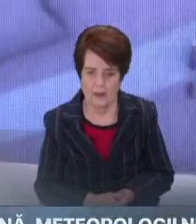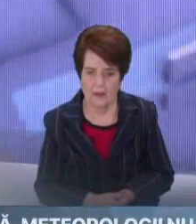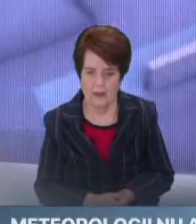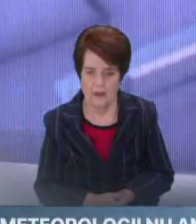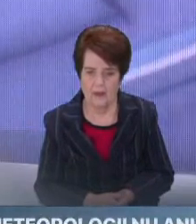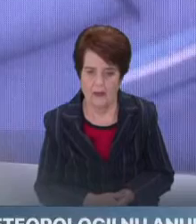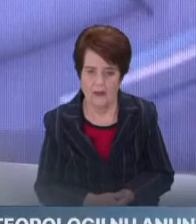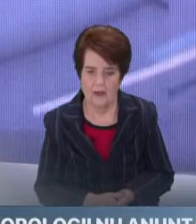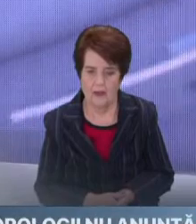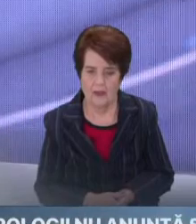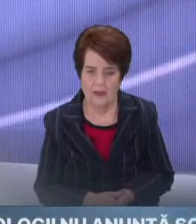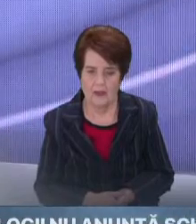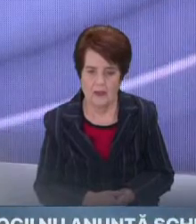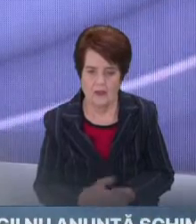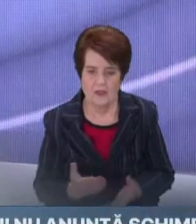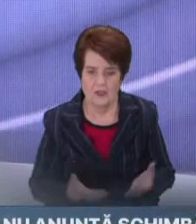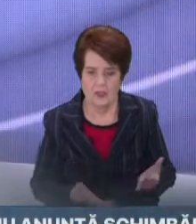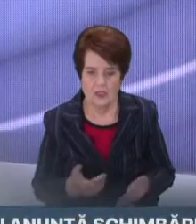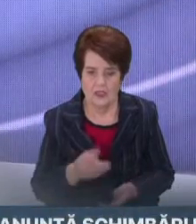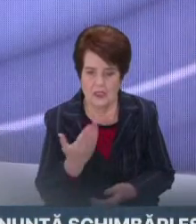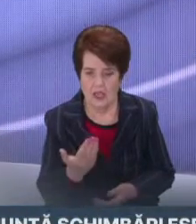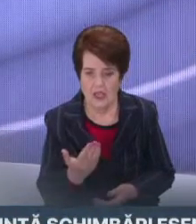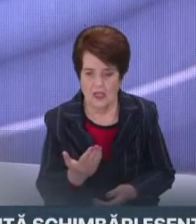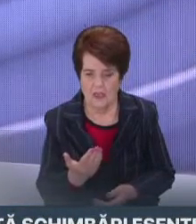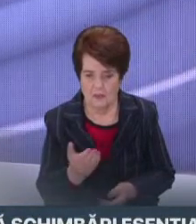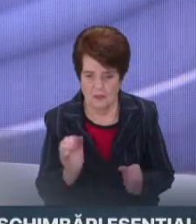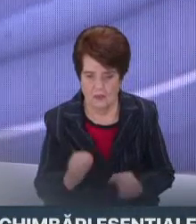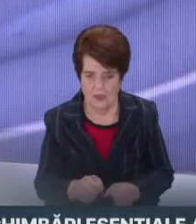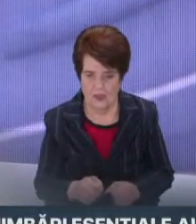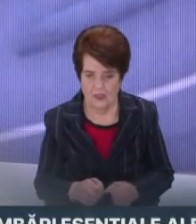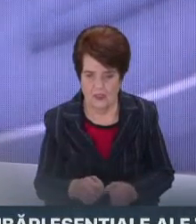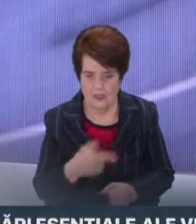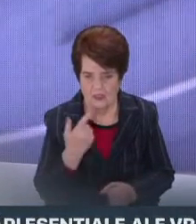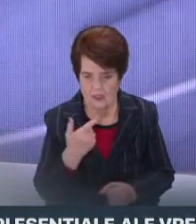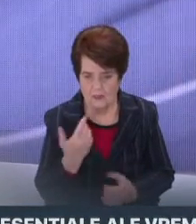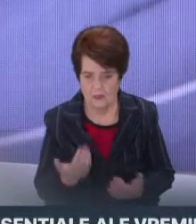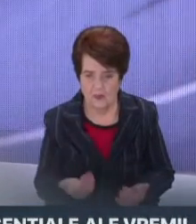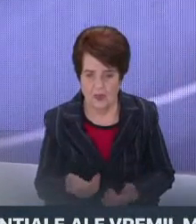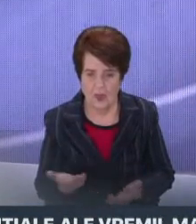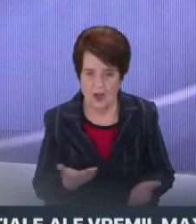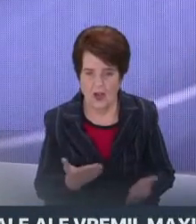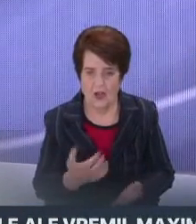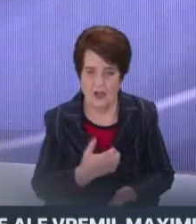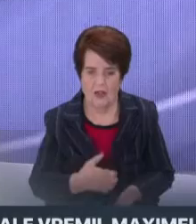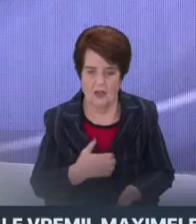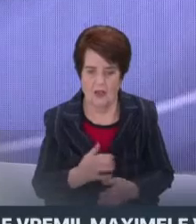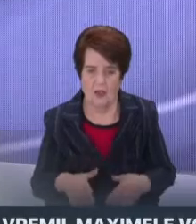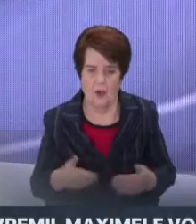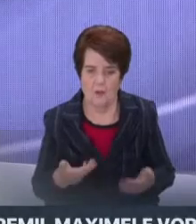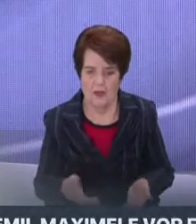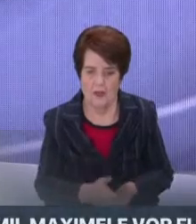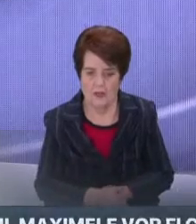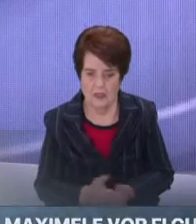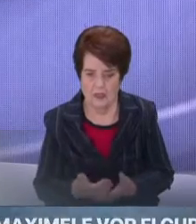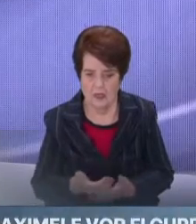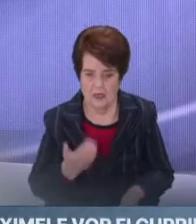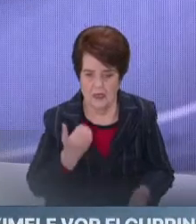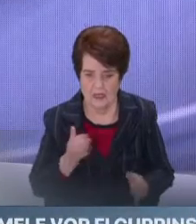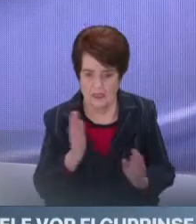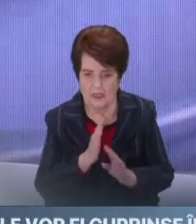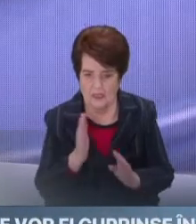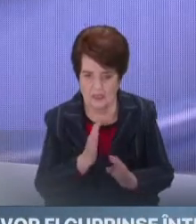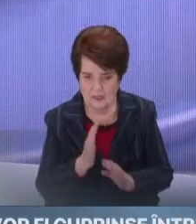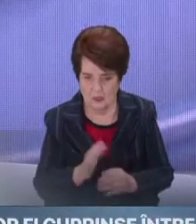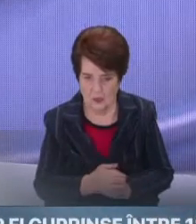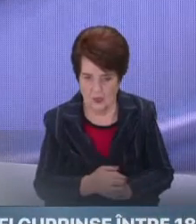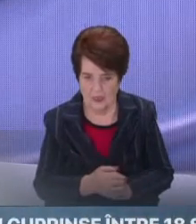ulterioare, și dacă puteți să le enumerați și acum. Care sunt recomandările? Înainte de sezonul